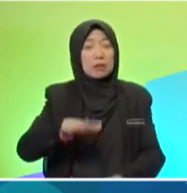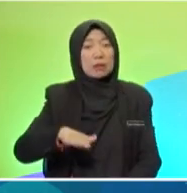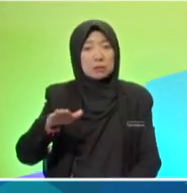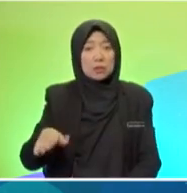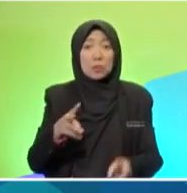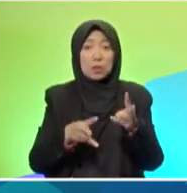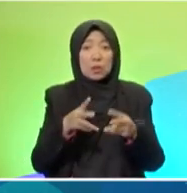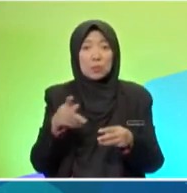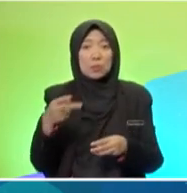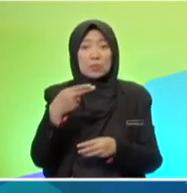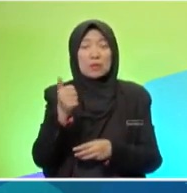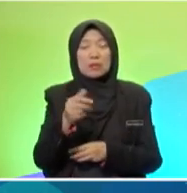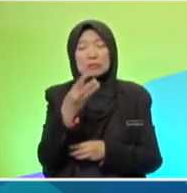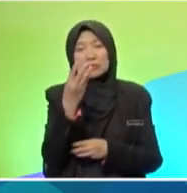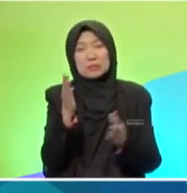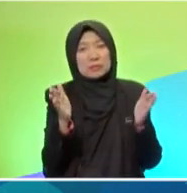hal yang kecil